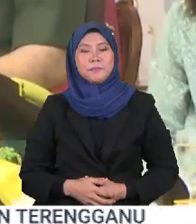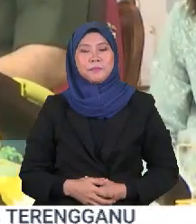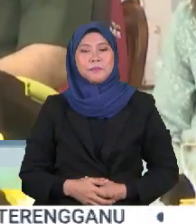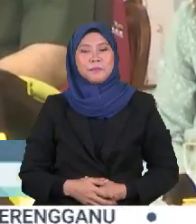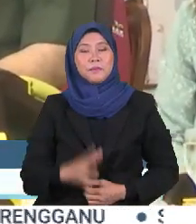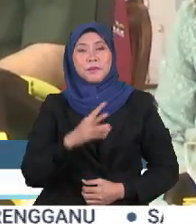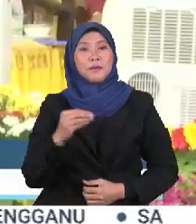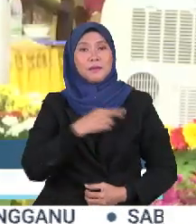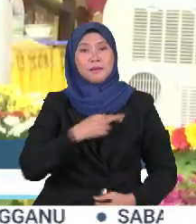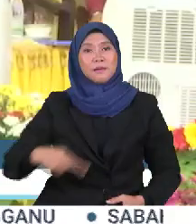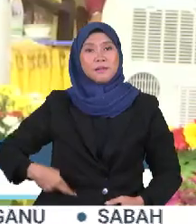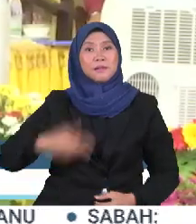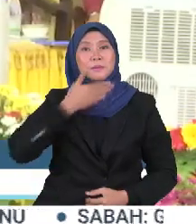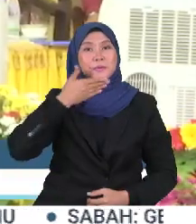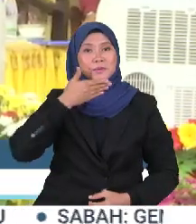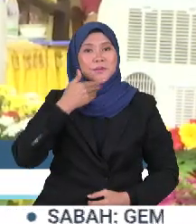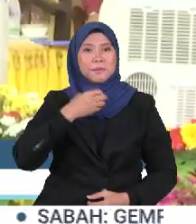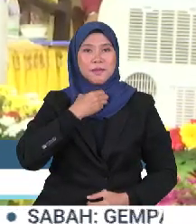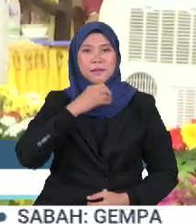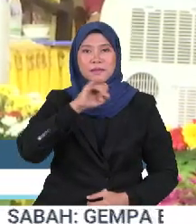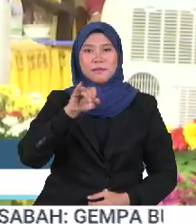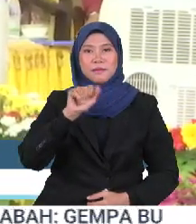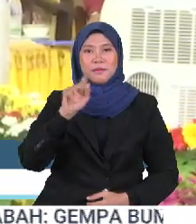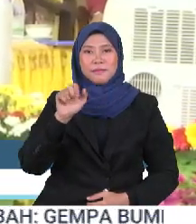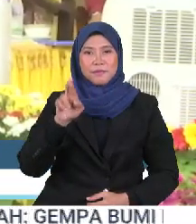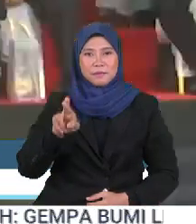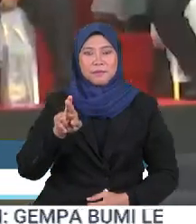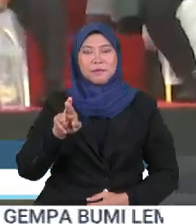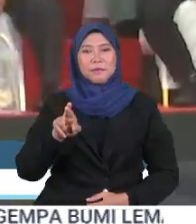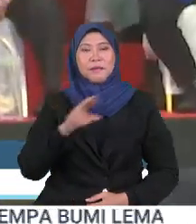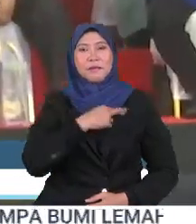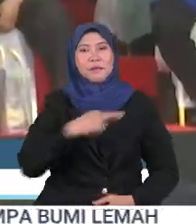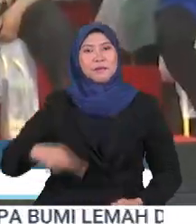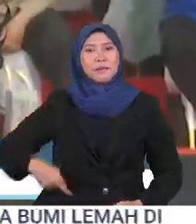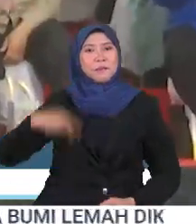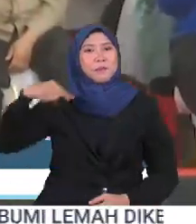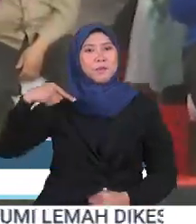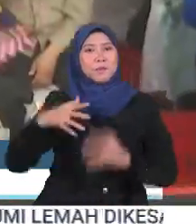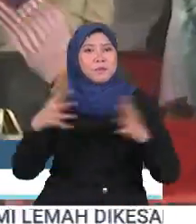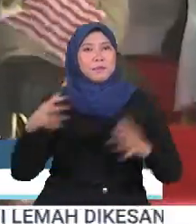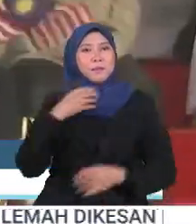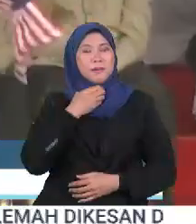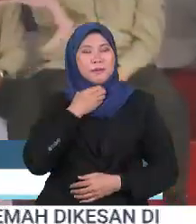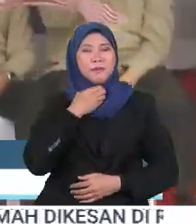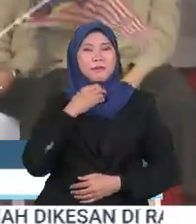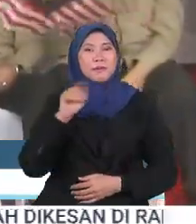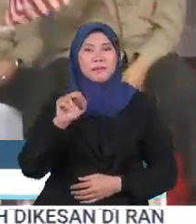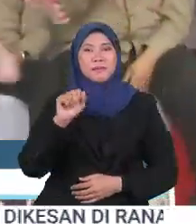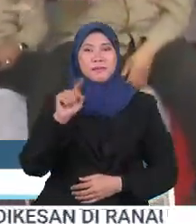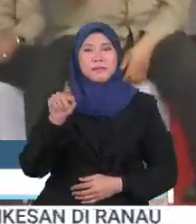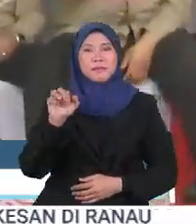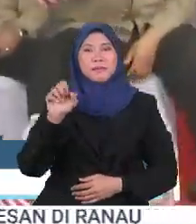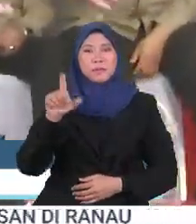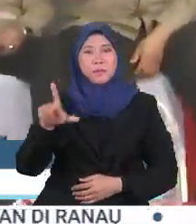Turut berangkat Raja Muda Perak, Raja Jaafar, Raja Muda Musa, Raja Puan Besar Perak, Raja Nazatul Shima Sultan